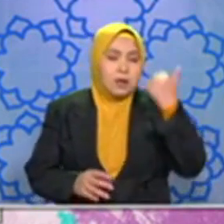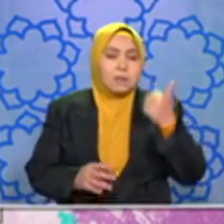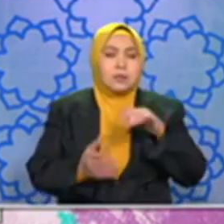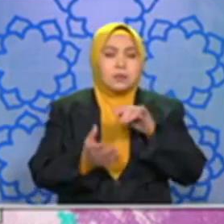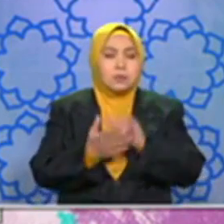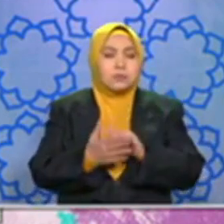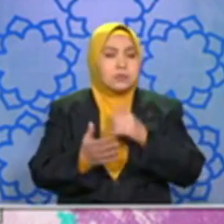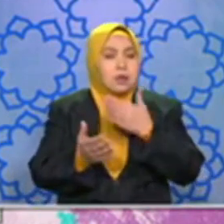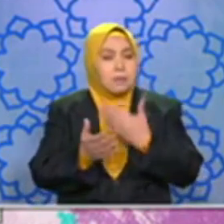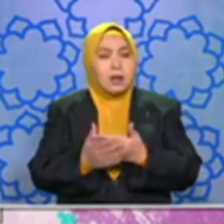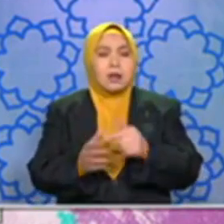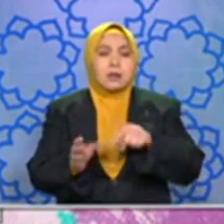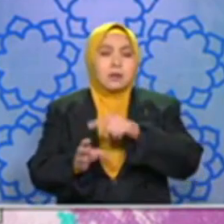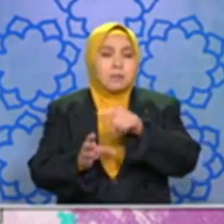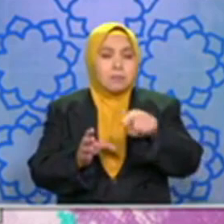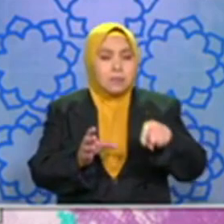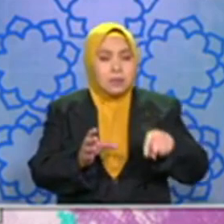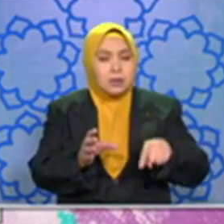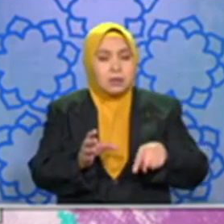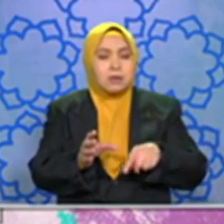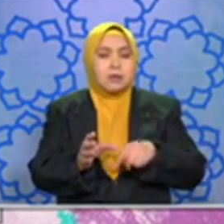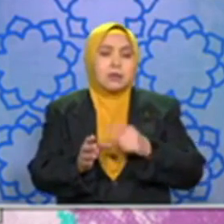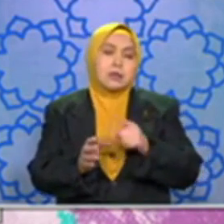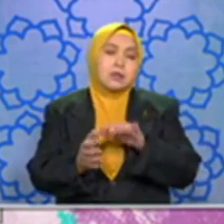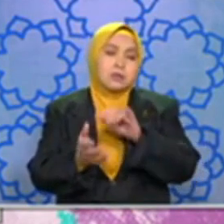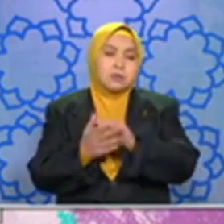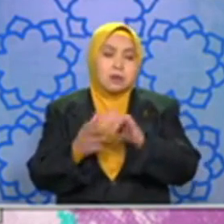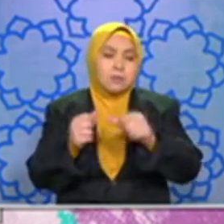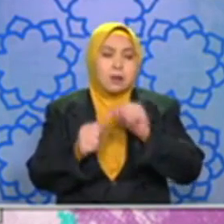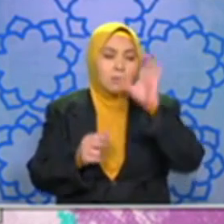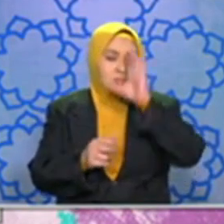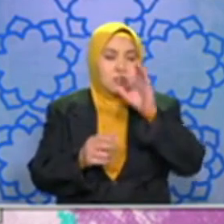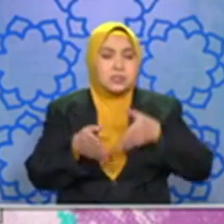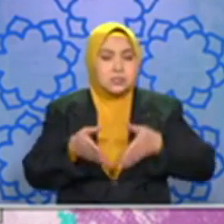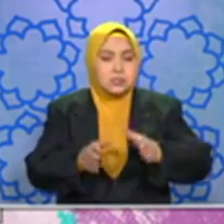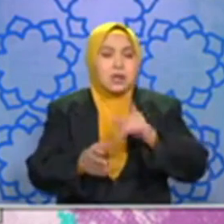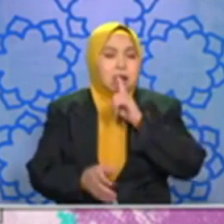أإذا كنا عظاما